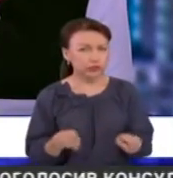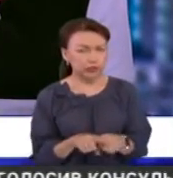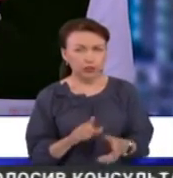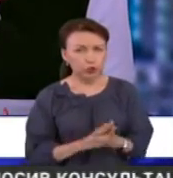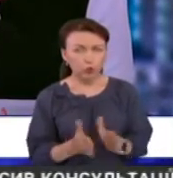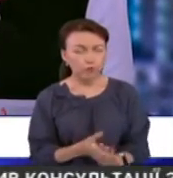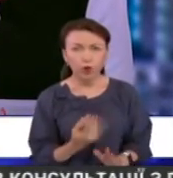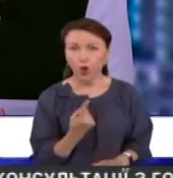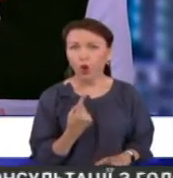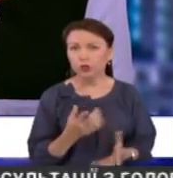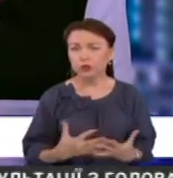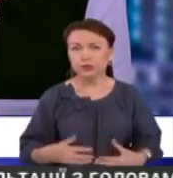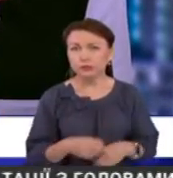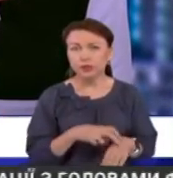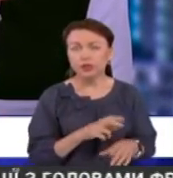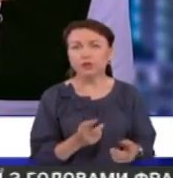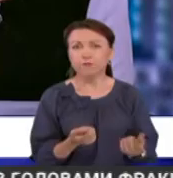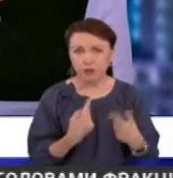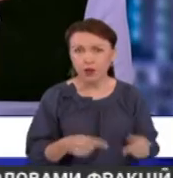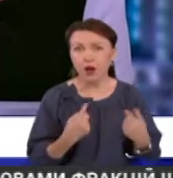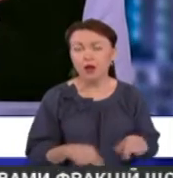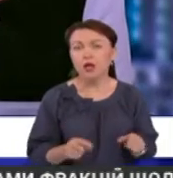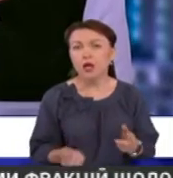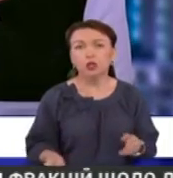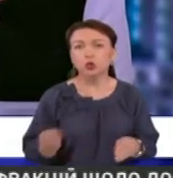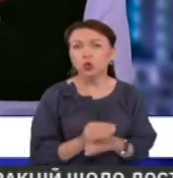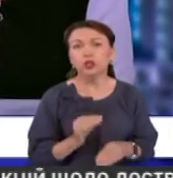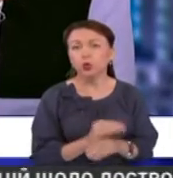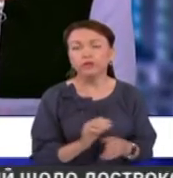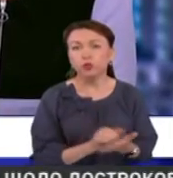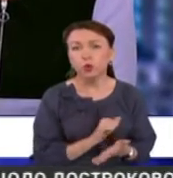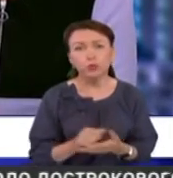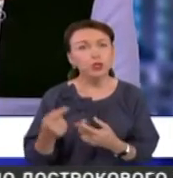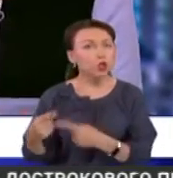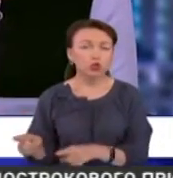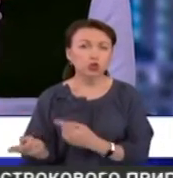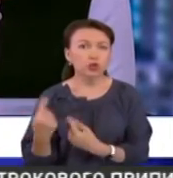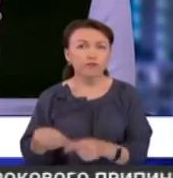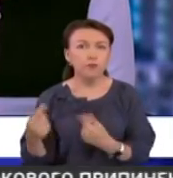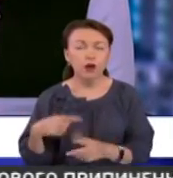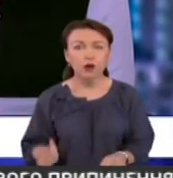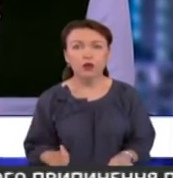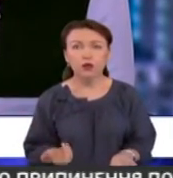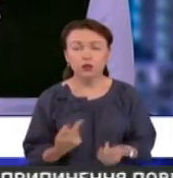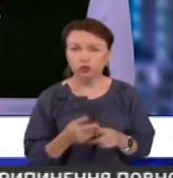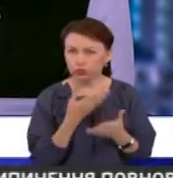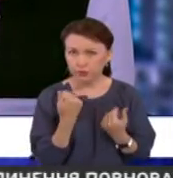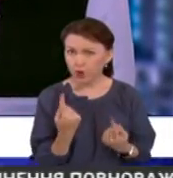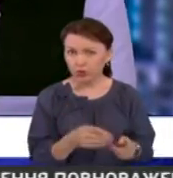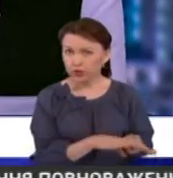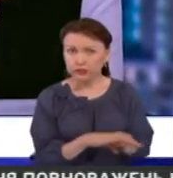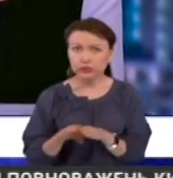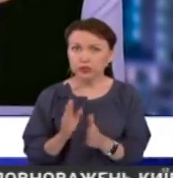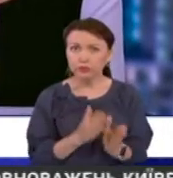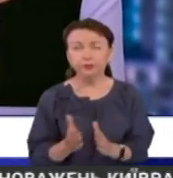один сімейний лікар вимагає необхідні такі додаткові, так би мовити, документи, інший не вимагає? Це немає одної системи, за якою діють всі?